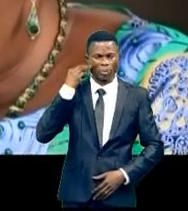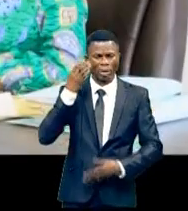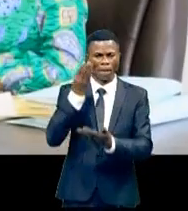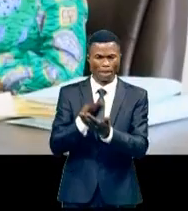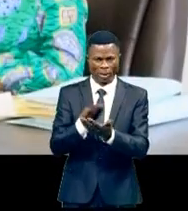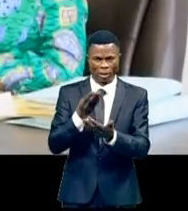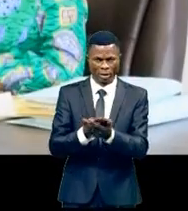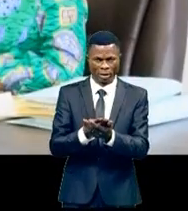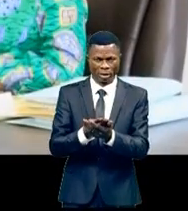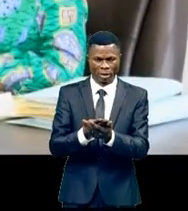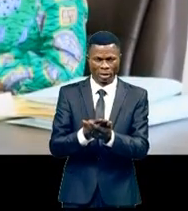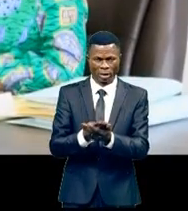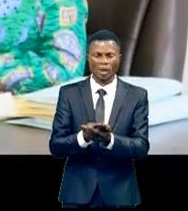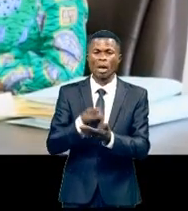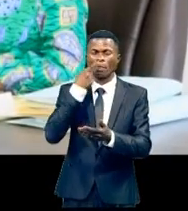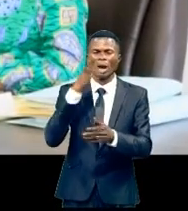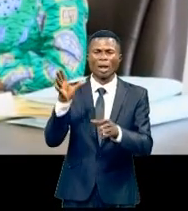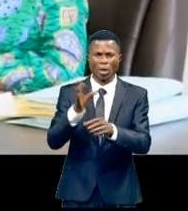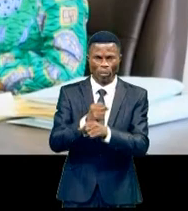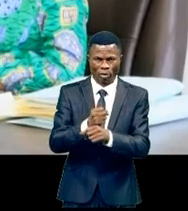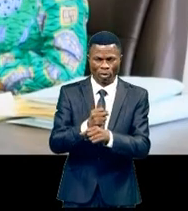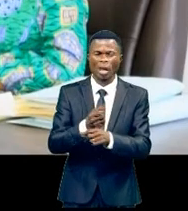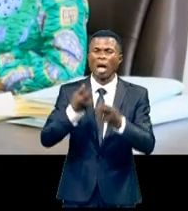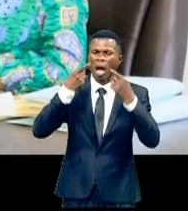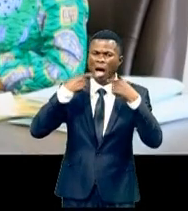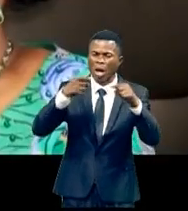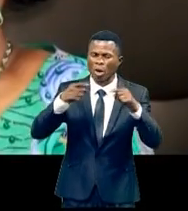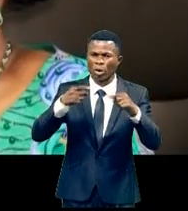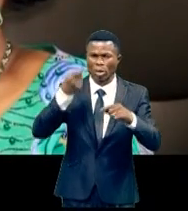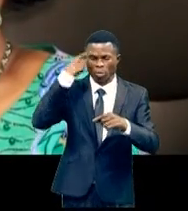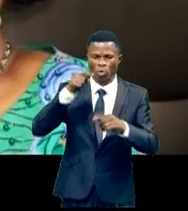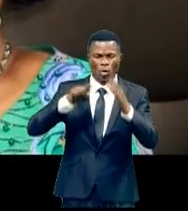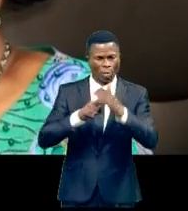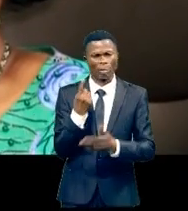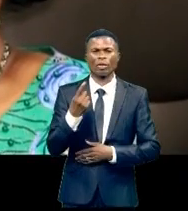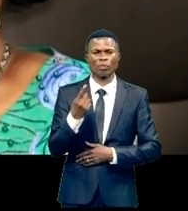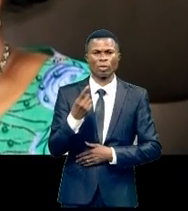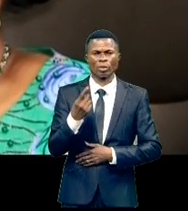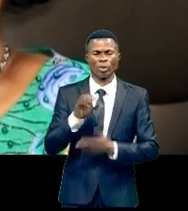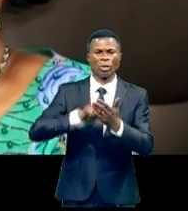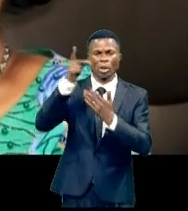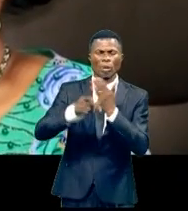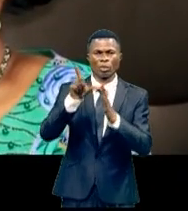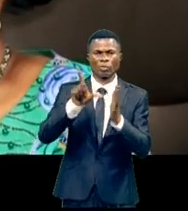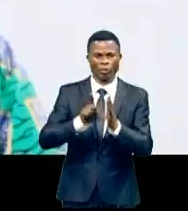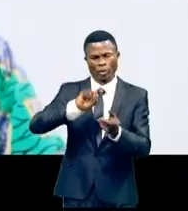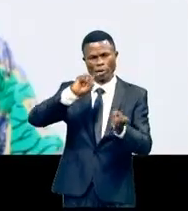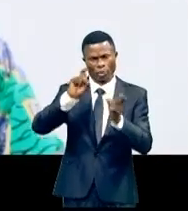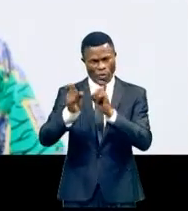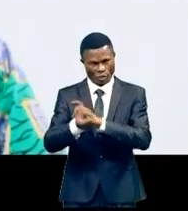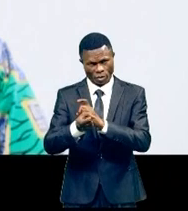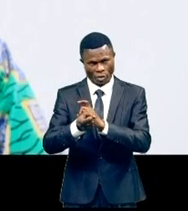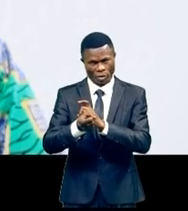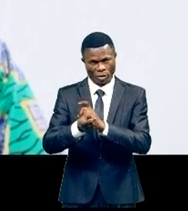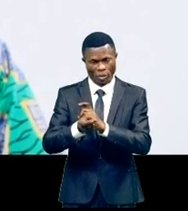Budget, a conclu son propos en rappelant que pour la première fois, un projet de loi rectificatif à